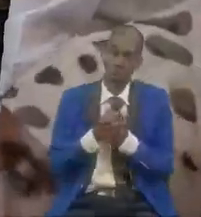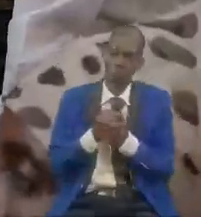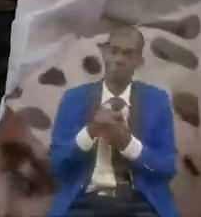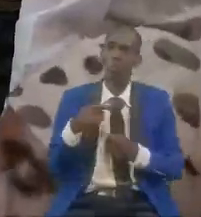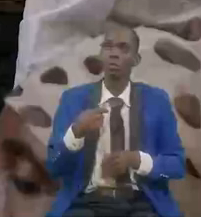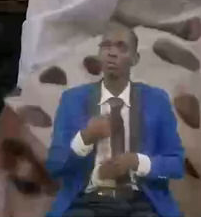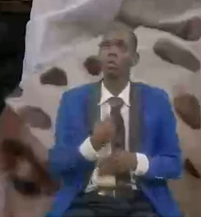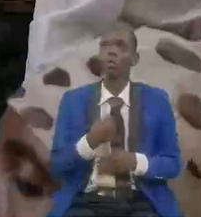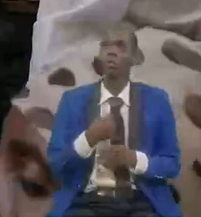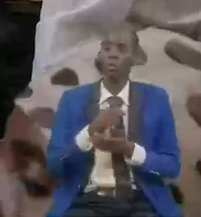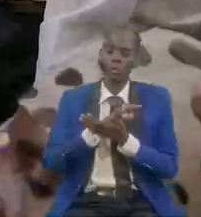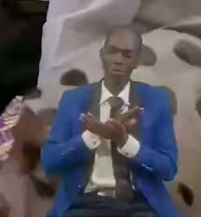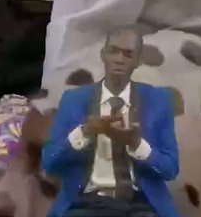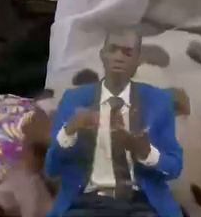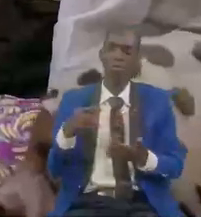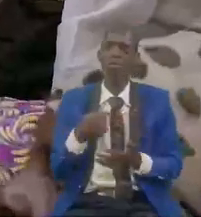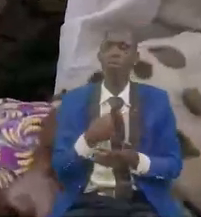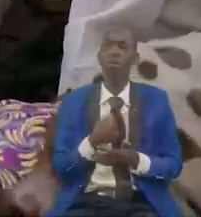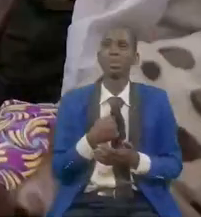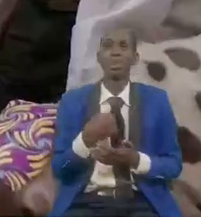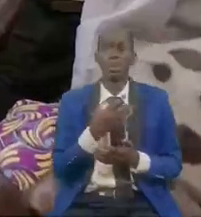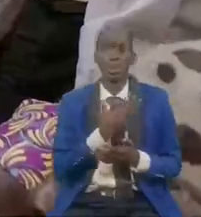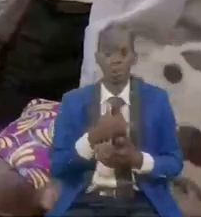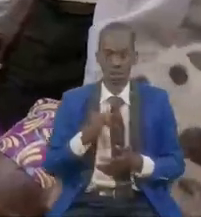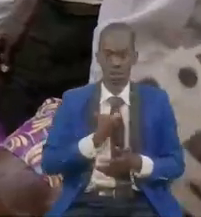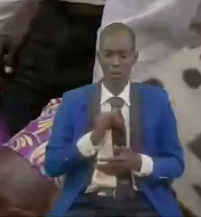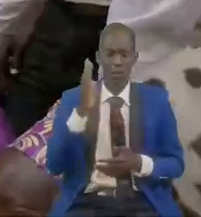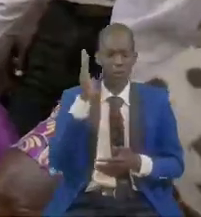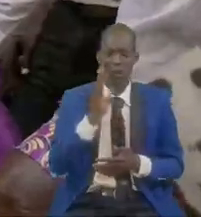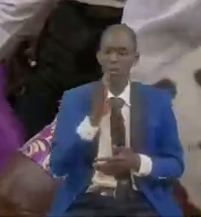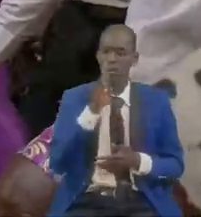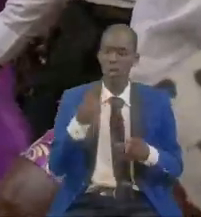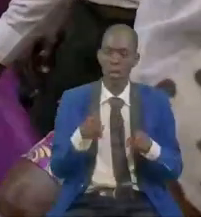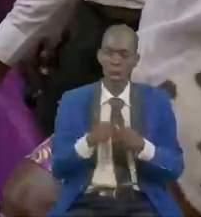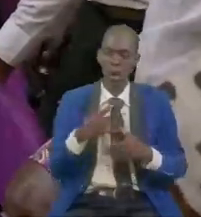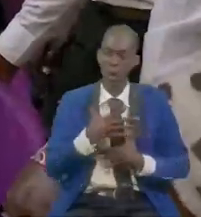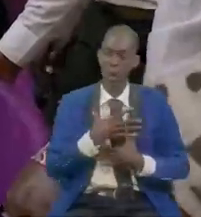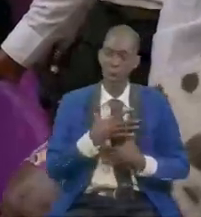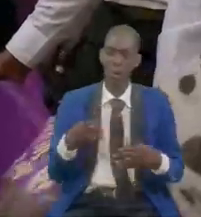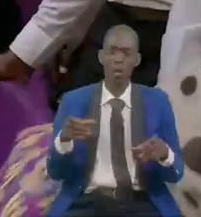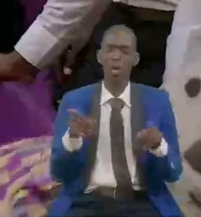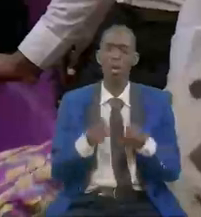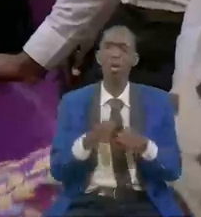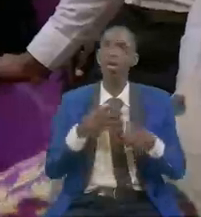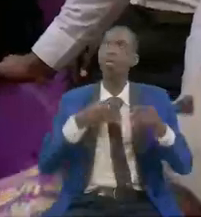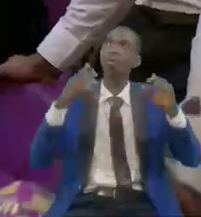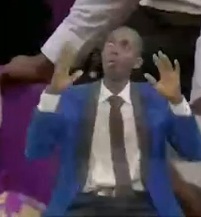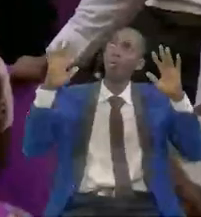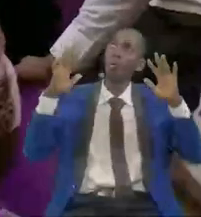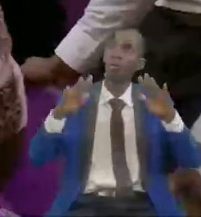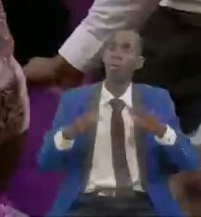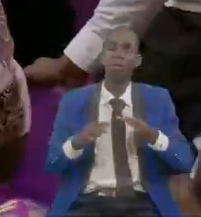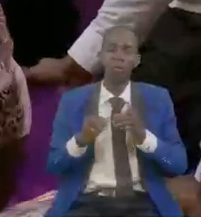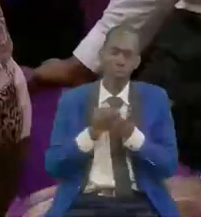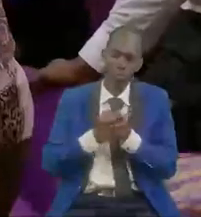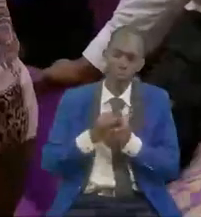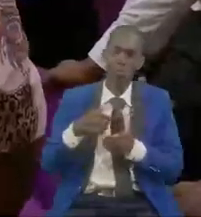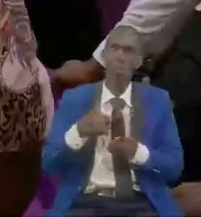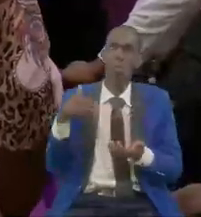Lave-moi, épure-moi, et je serai plus blanc que la neige. Purifie-moi,